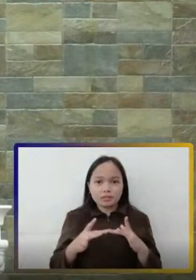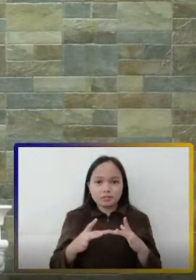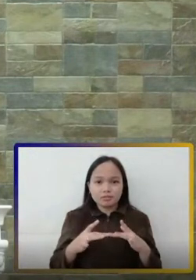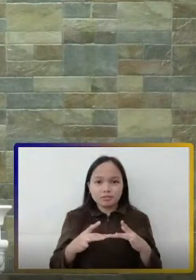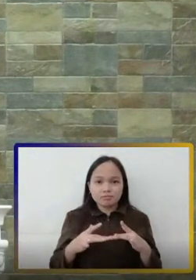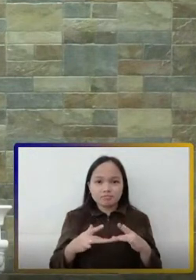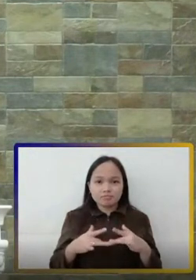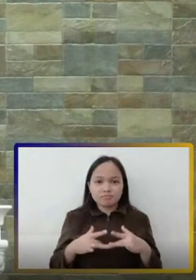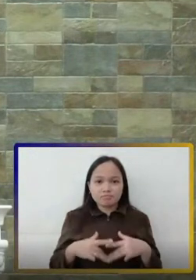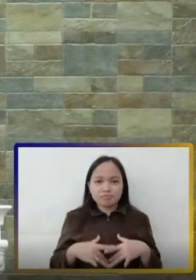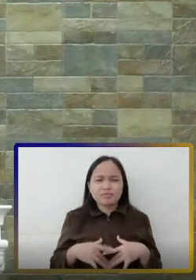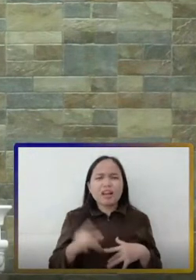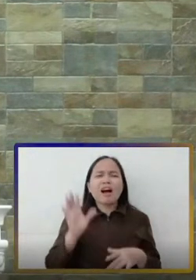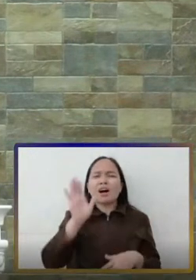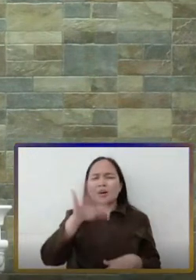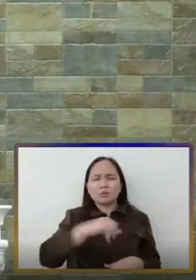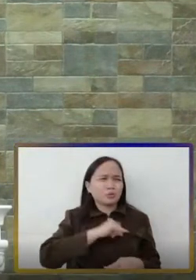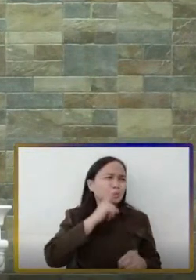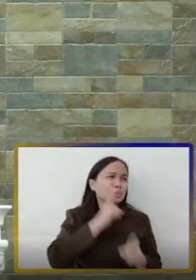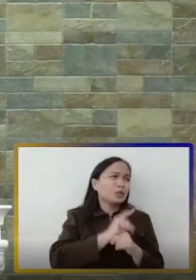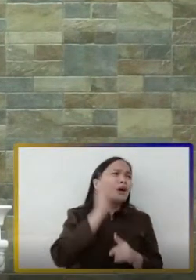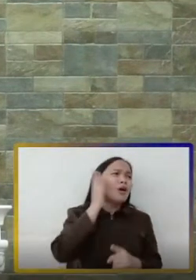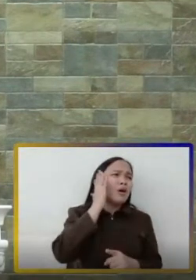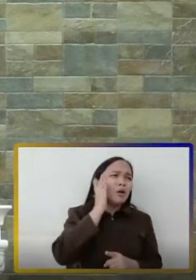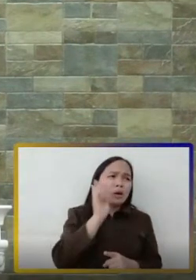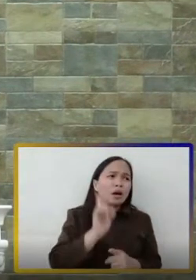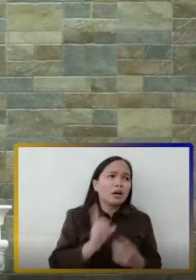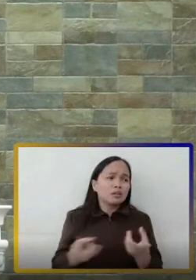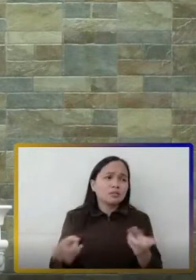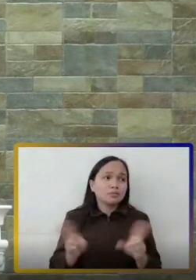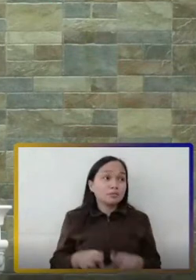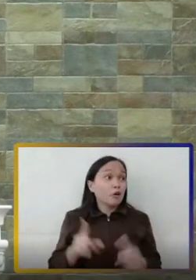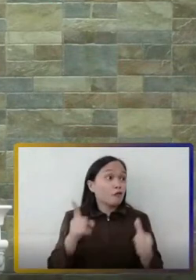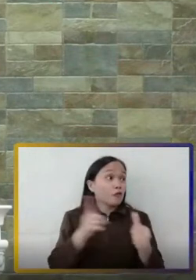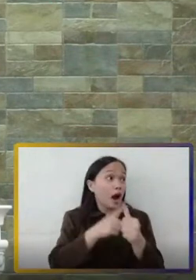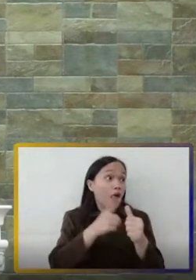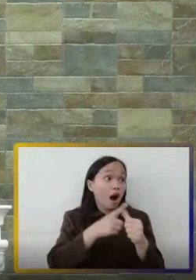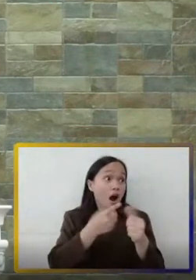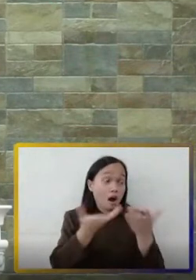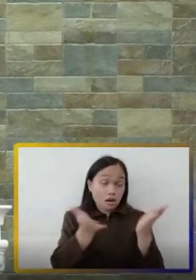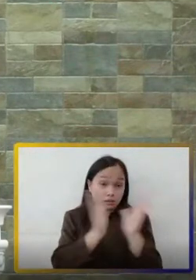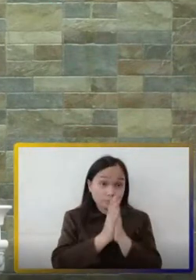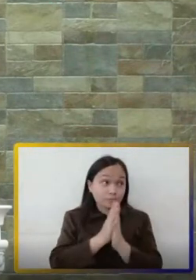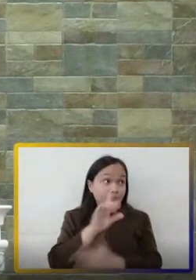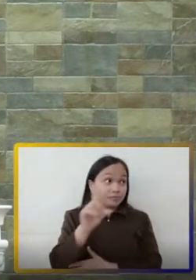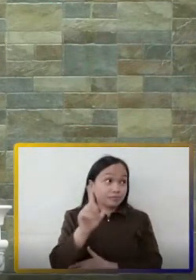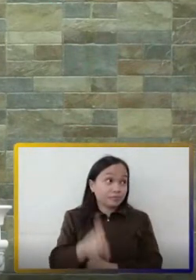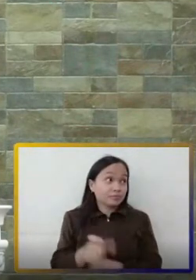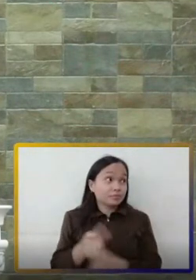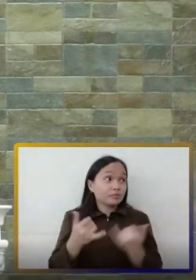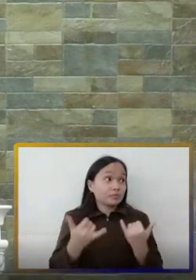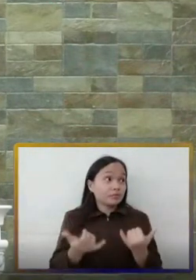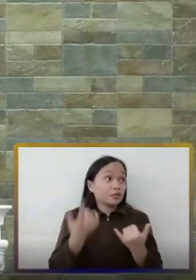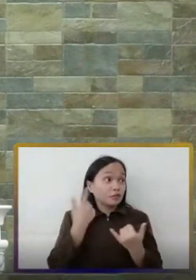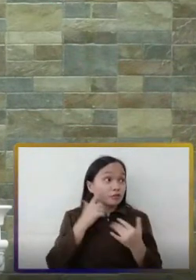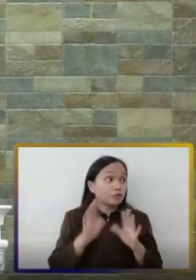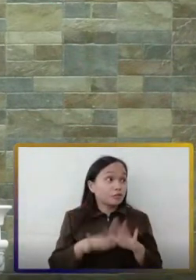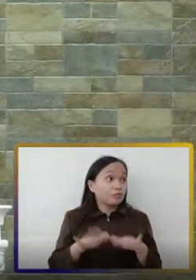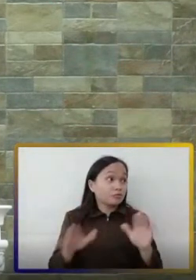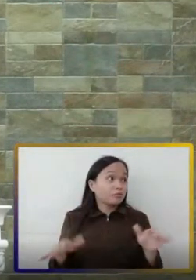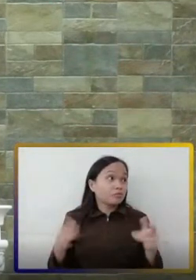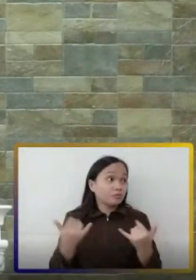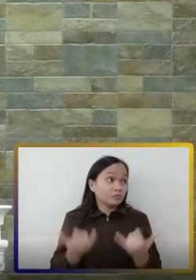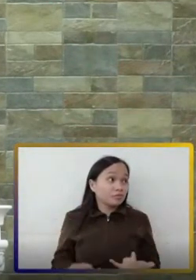But I'm telling you, I know what's gonna happen. The first question that will arise from your children is this.